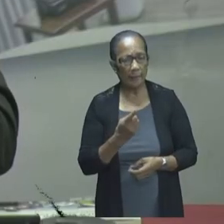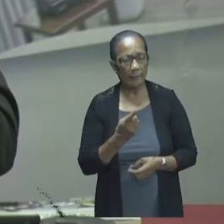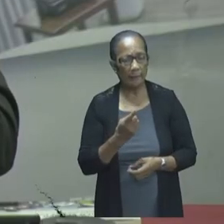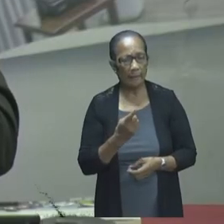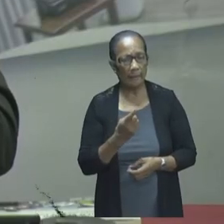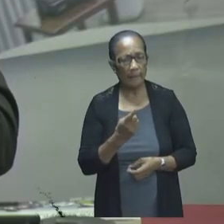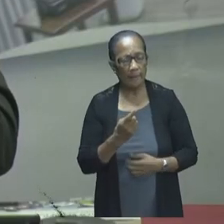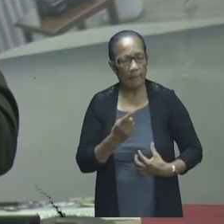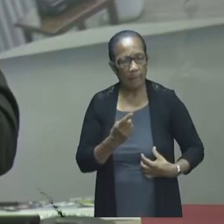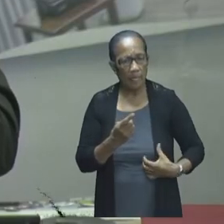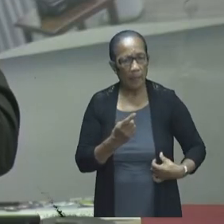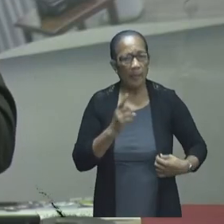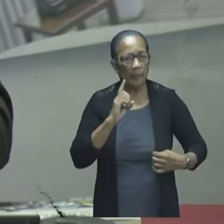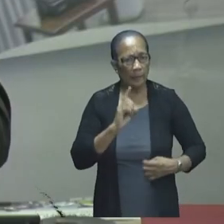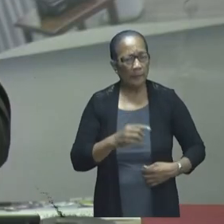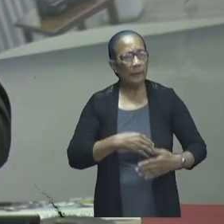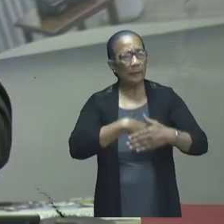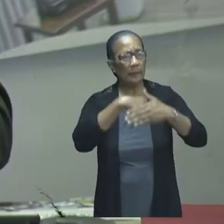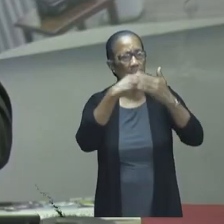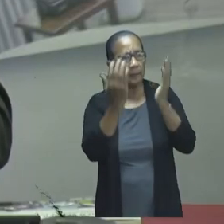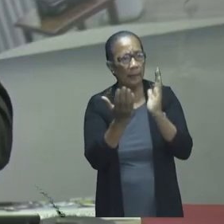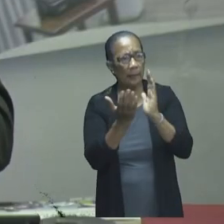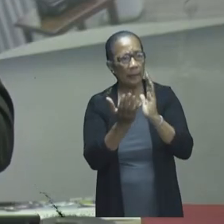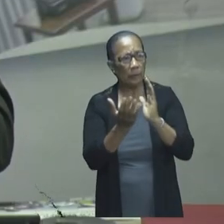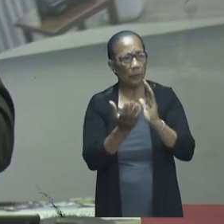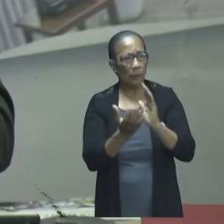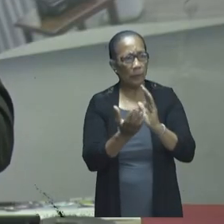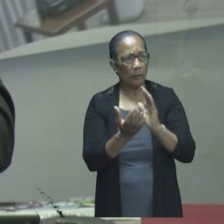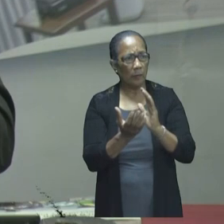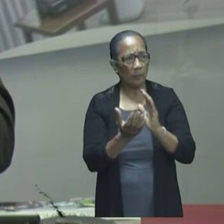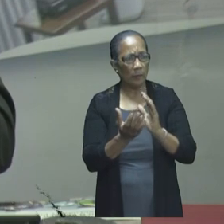we die kerbal krans gaan produceren